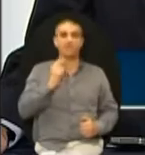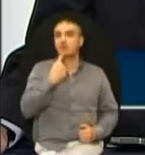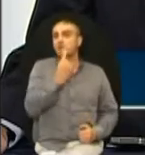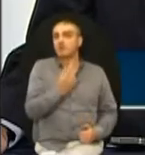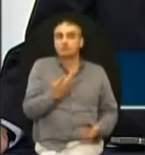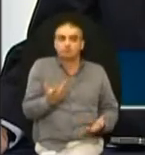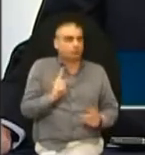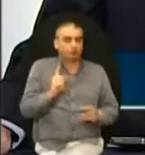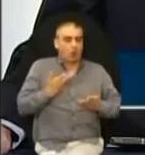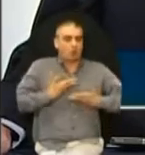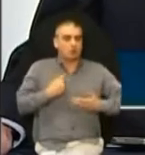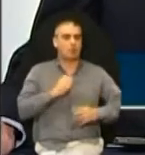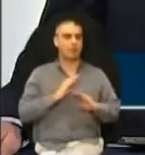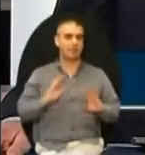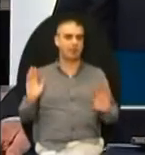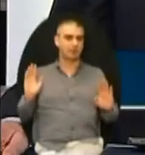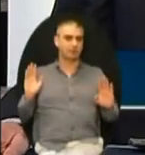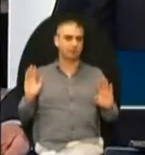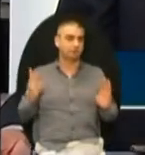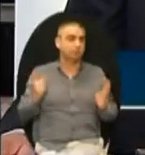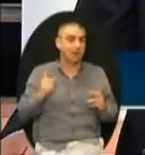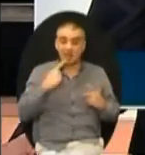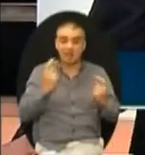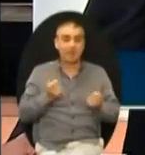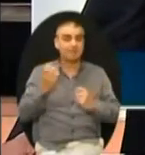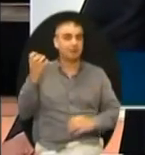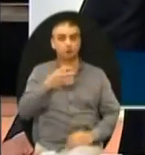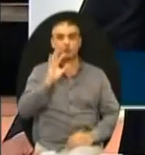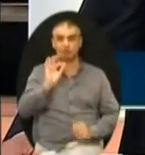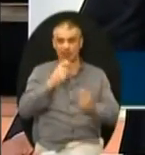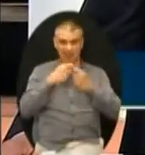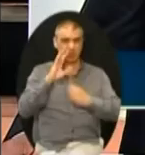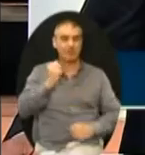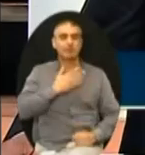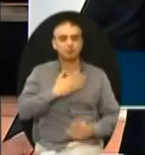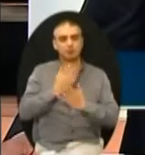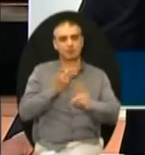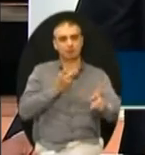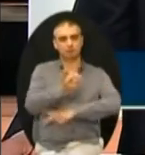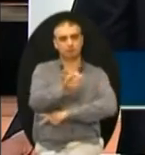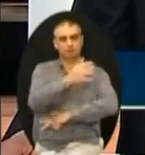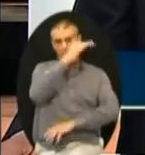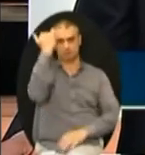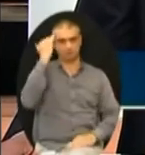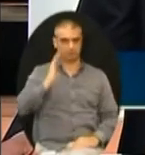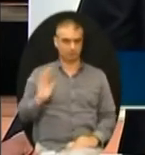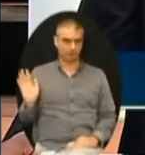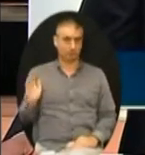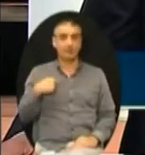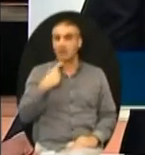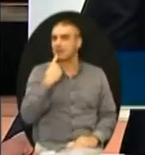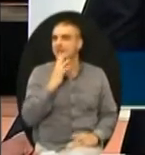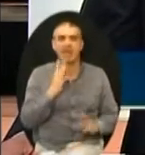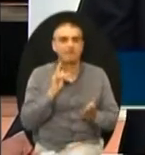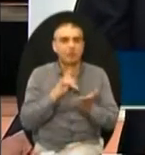לביטויים שלא מקובלים עליי. אבל בקמפיין השתולים של אם תרצו נחצה קו. ואני רוצה להסביר בדיוק